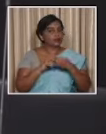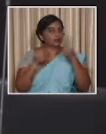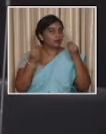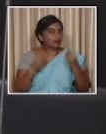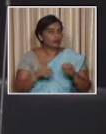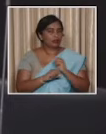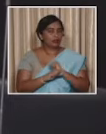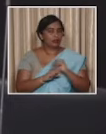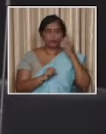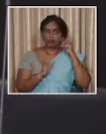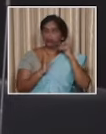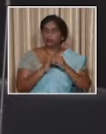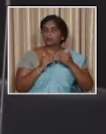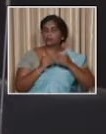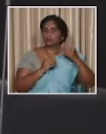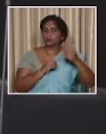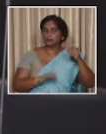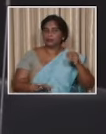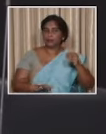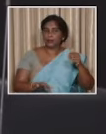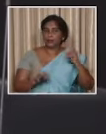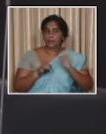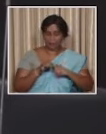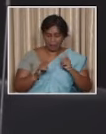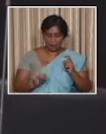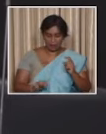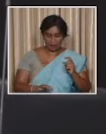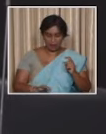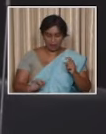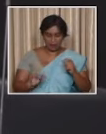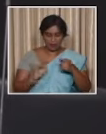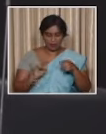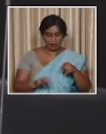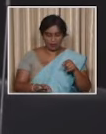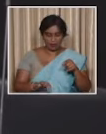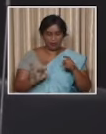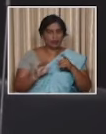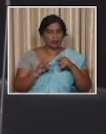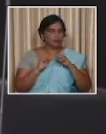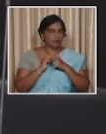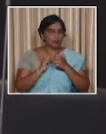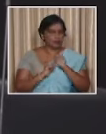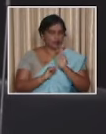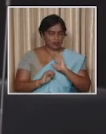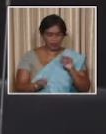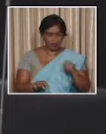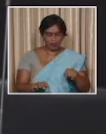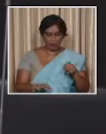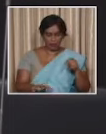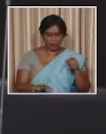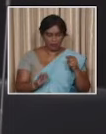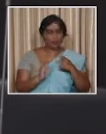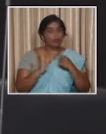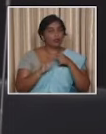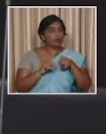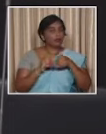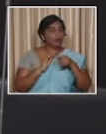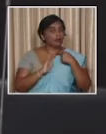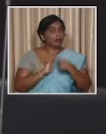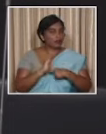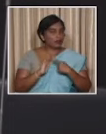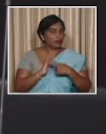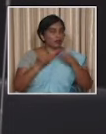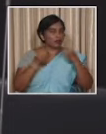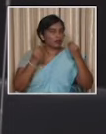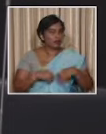නොවීම පිළිබඳ දීර්ඝකාලීන ප්‍රශ්නයක් මෙම සිද්ධි නිසා වෙලා තියෙන එකක් නෙවෙයි. මේ සඳහා මේ රට